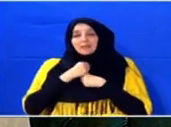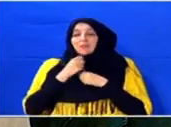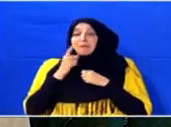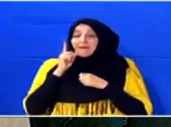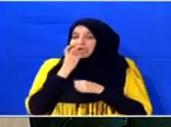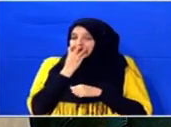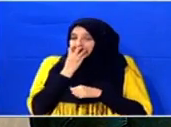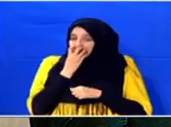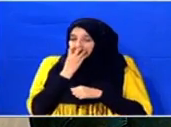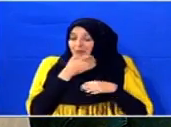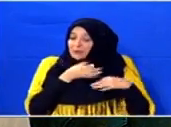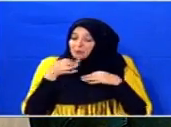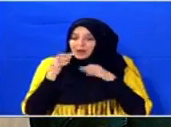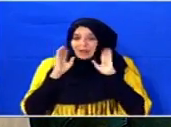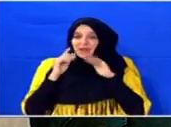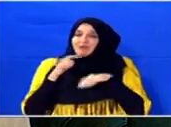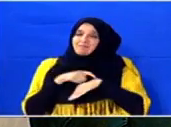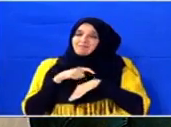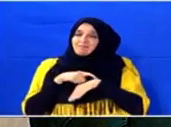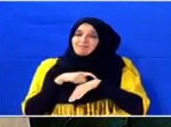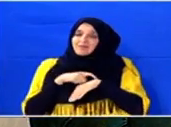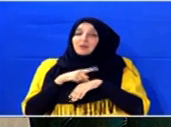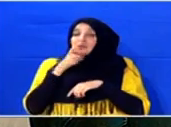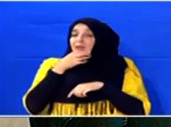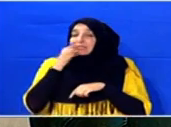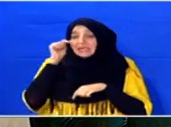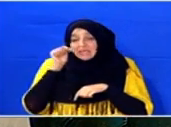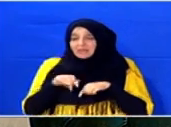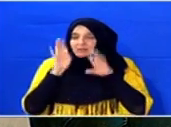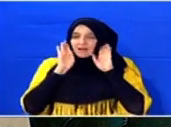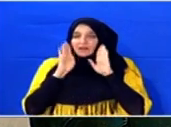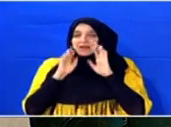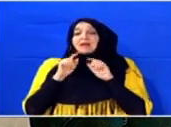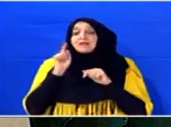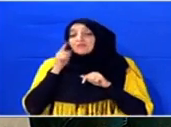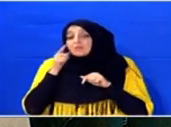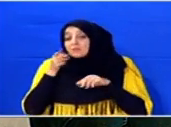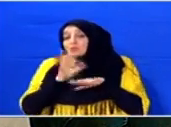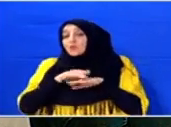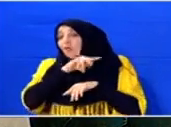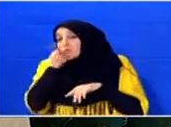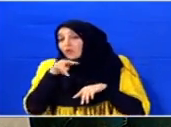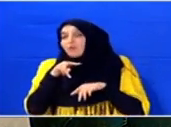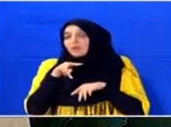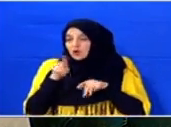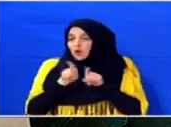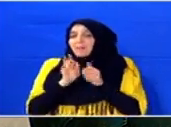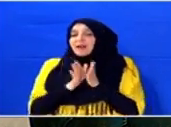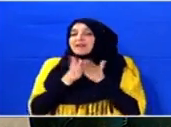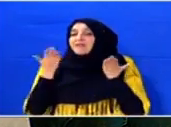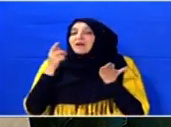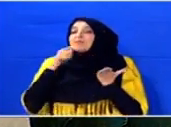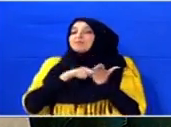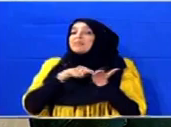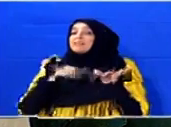على اداء الصلوات في وقتها ربي قال ان الصلاه كانت على المؤمنين كتابا